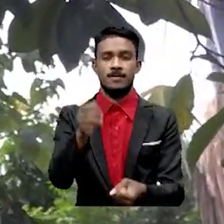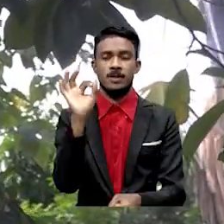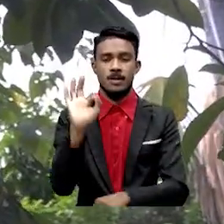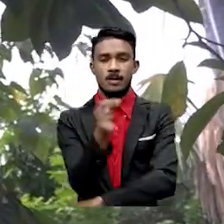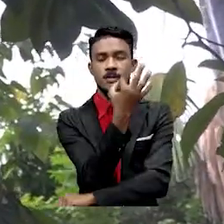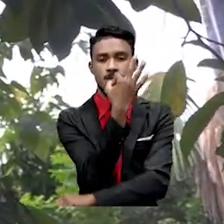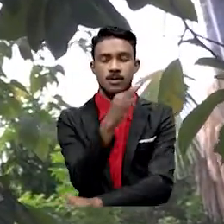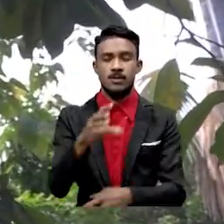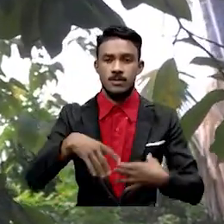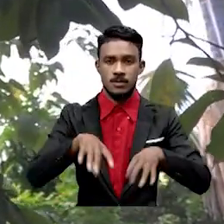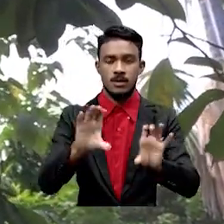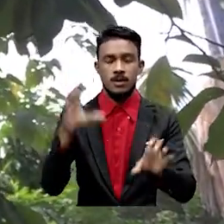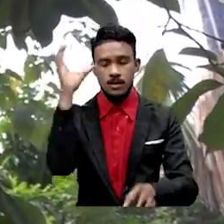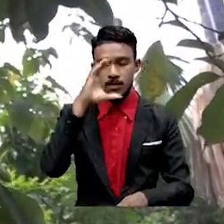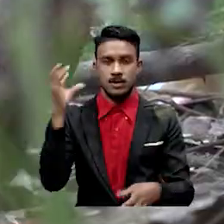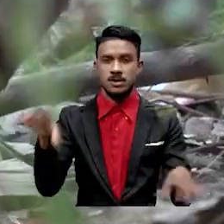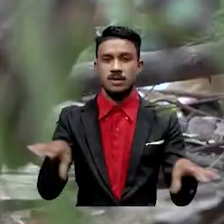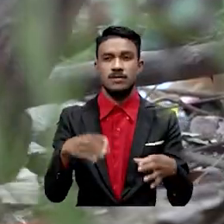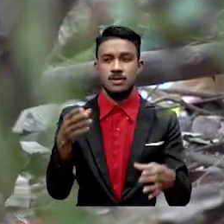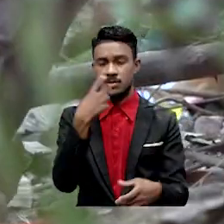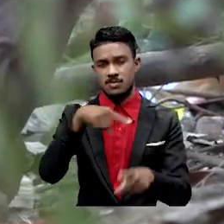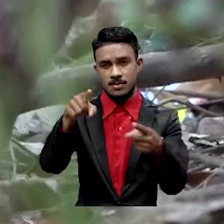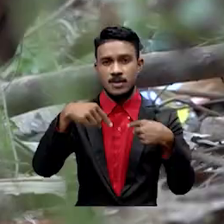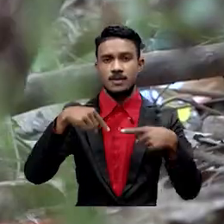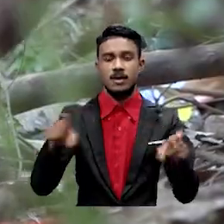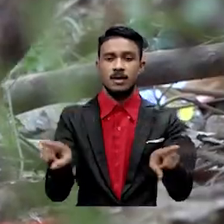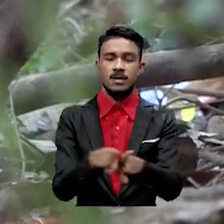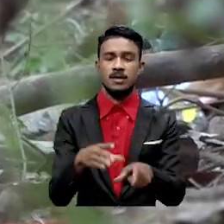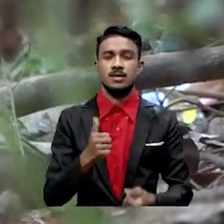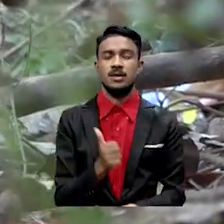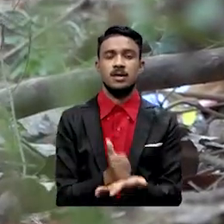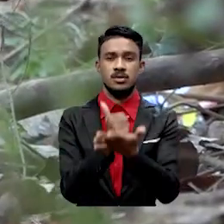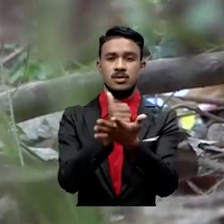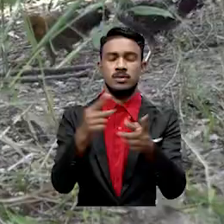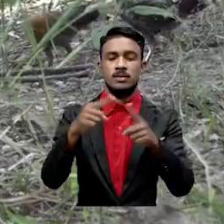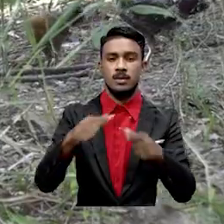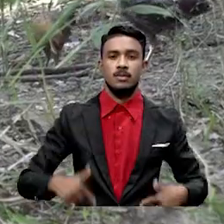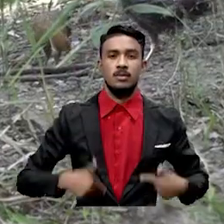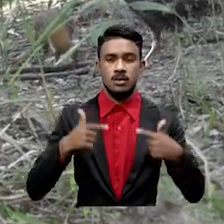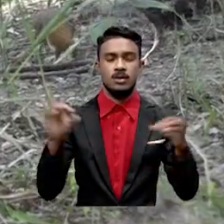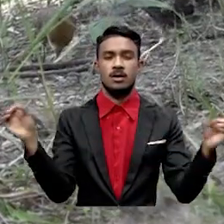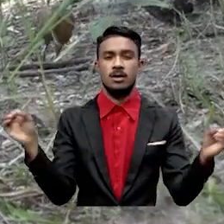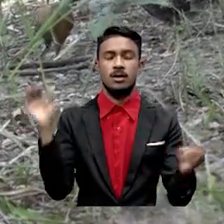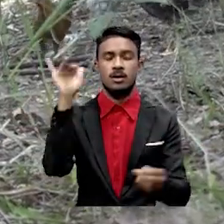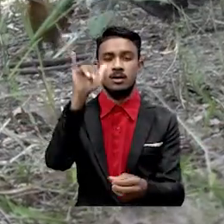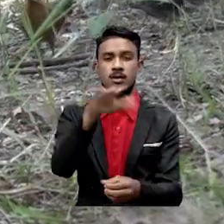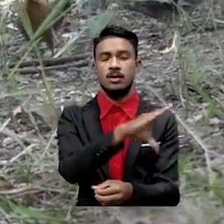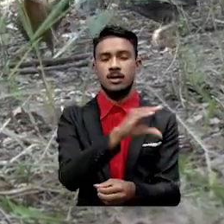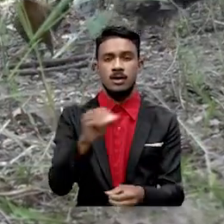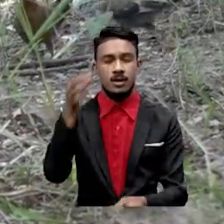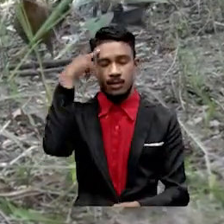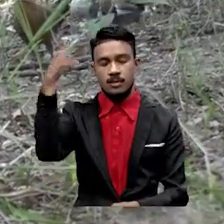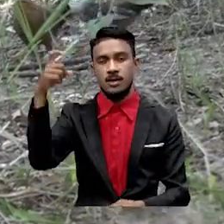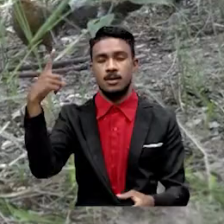servisu tun sae mai be esforso sirane suficiente atu agenta det morish nunca bele atinzi mehi atu hadia hela fat